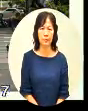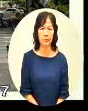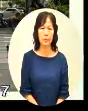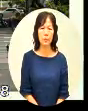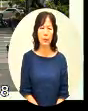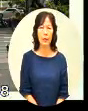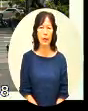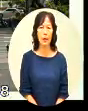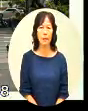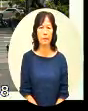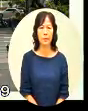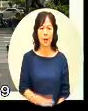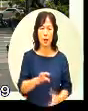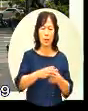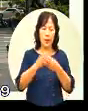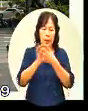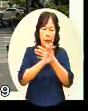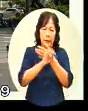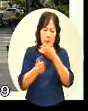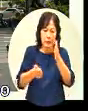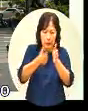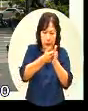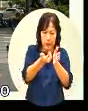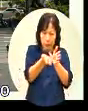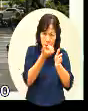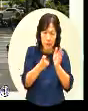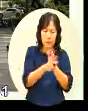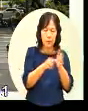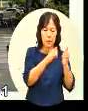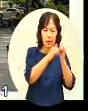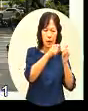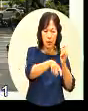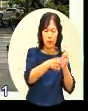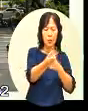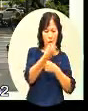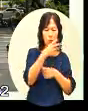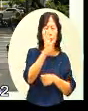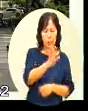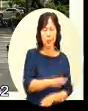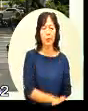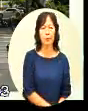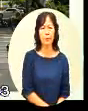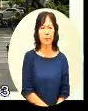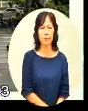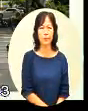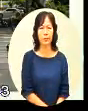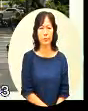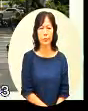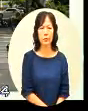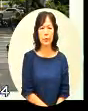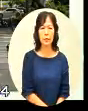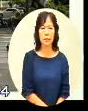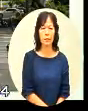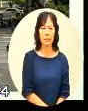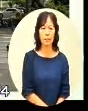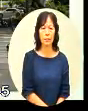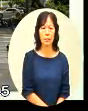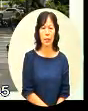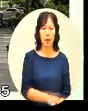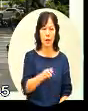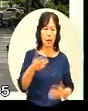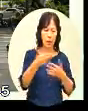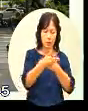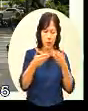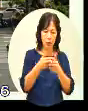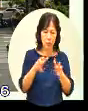有去试乘之前，其实当地的居民当然也有跟我这样的反应哦，包括整个交通